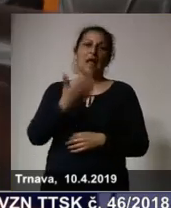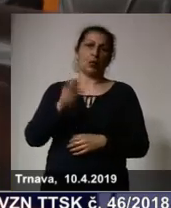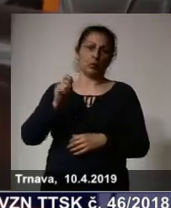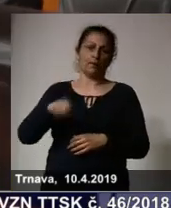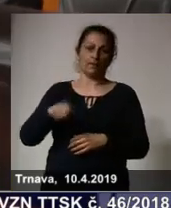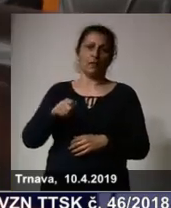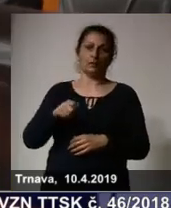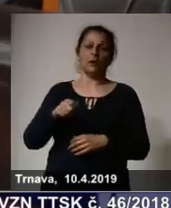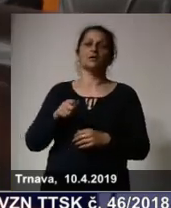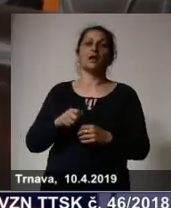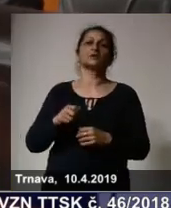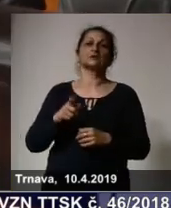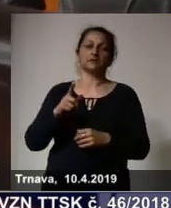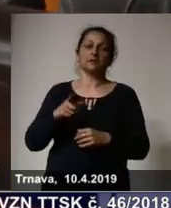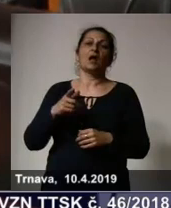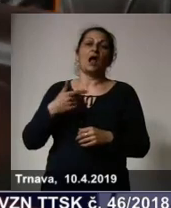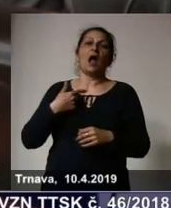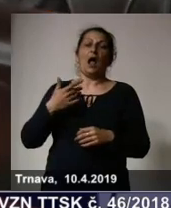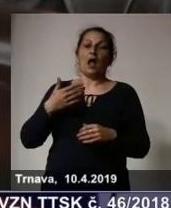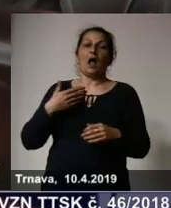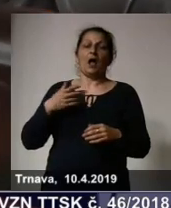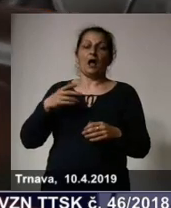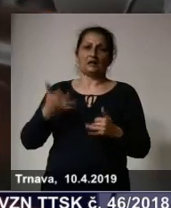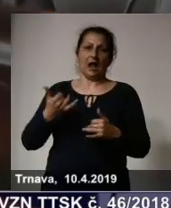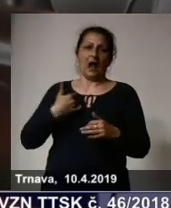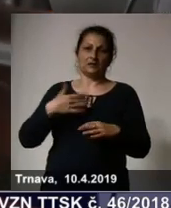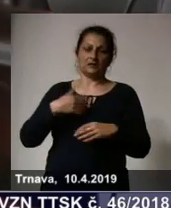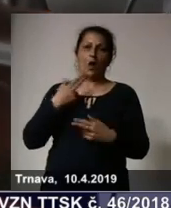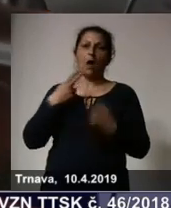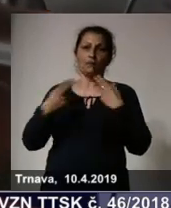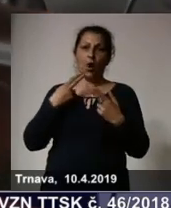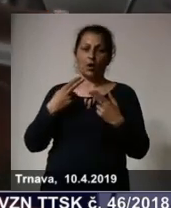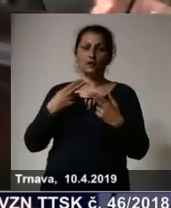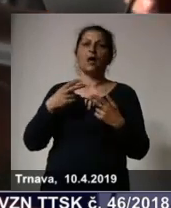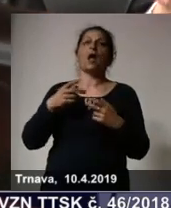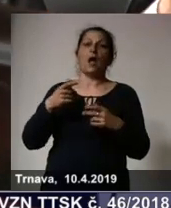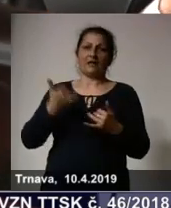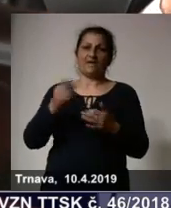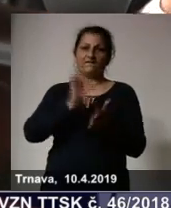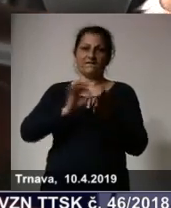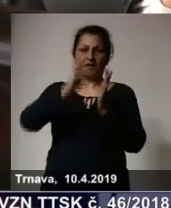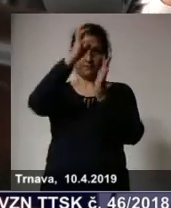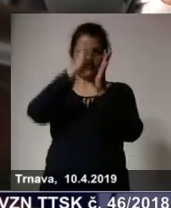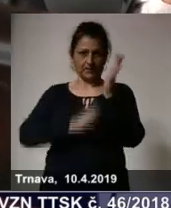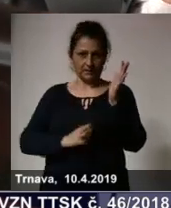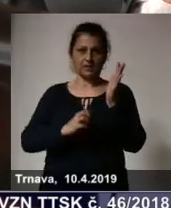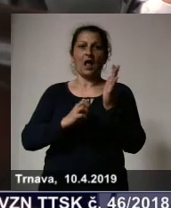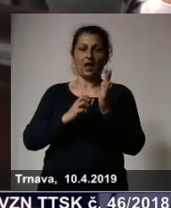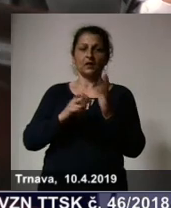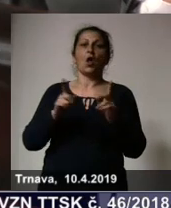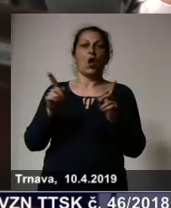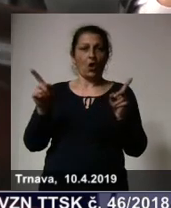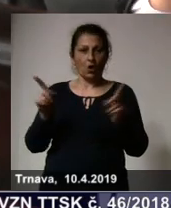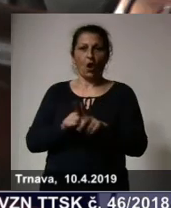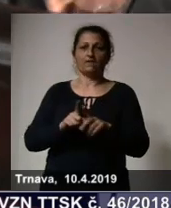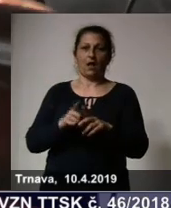poslanec. Na základe porady s právnym oddelením je pravda, že je vypísané taxatívne, do ktorých organizácií, aj v zmysle toho, čo